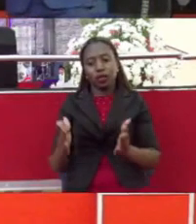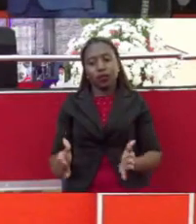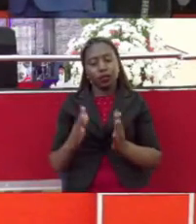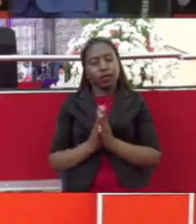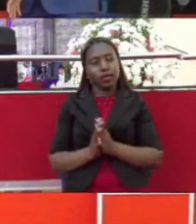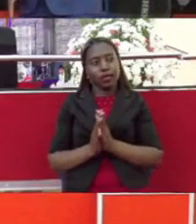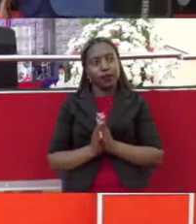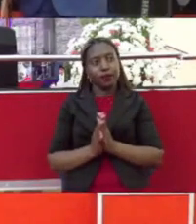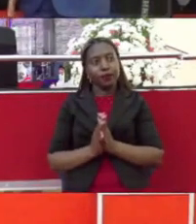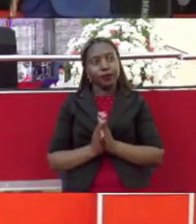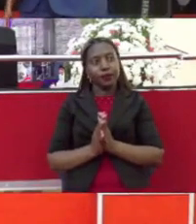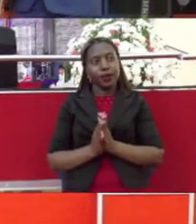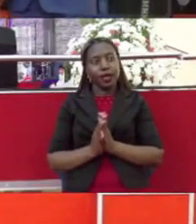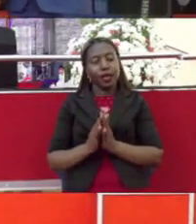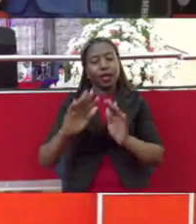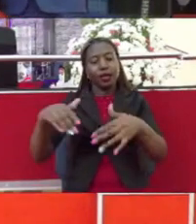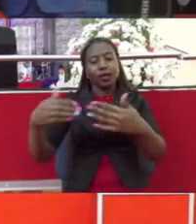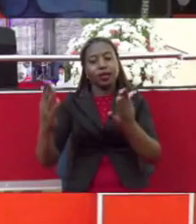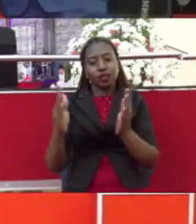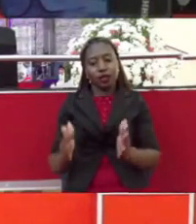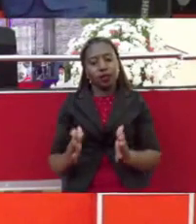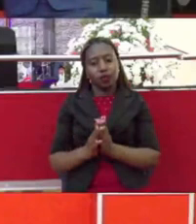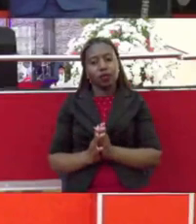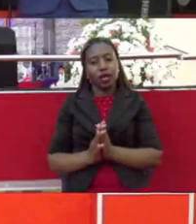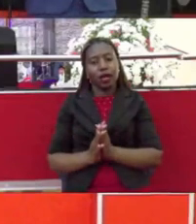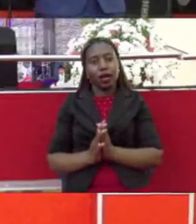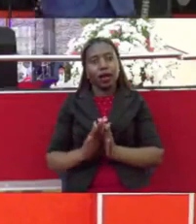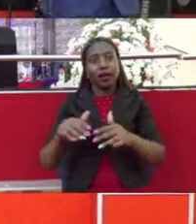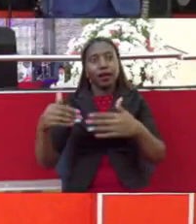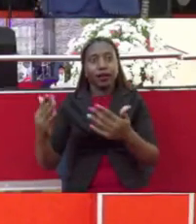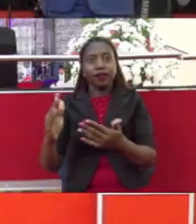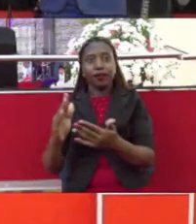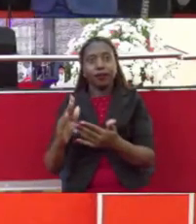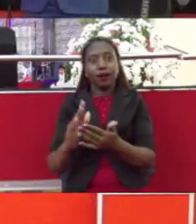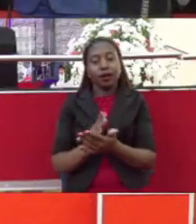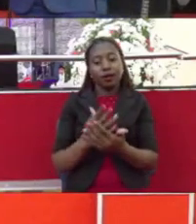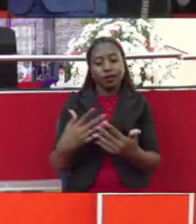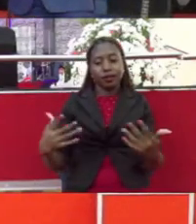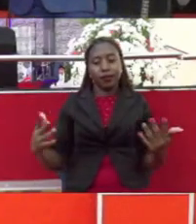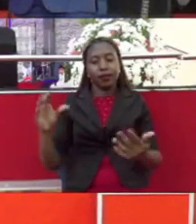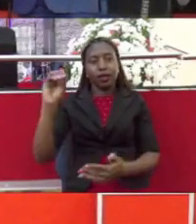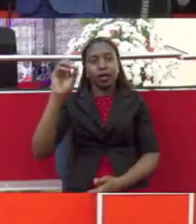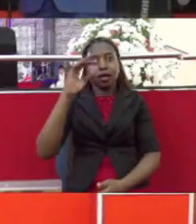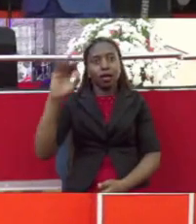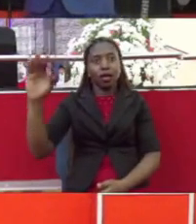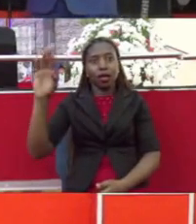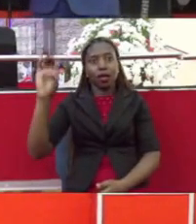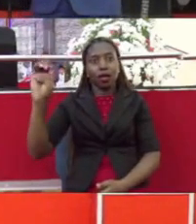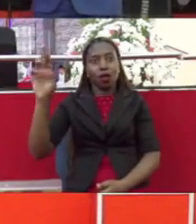kusambaza. So the distributor gave him an offer. Yule msambazaji akaweza kumpatia akampatia yani